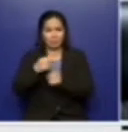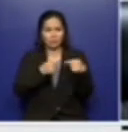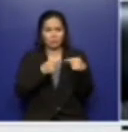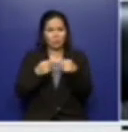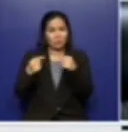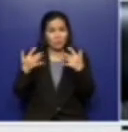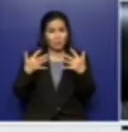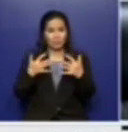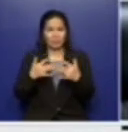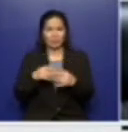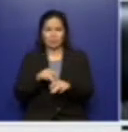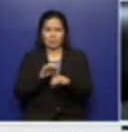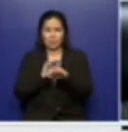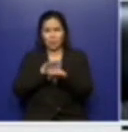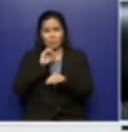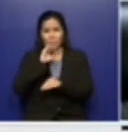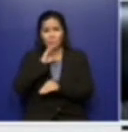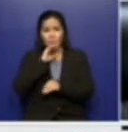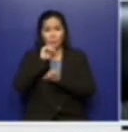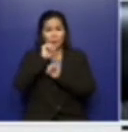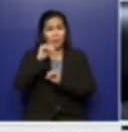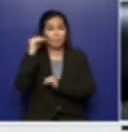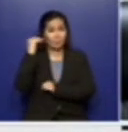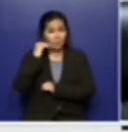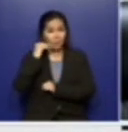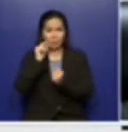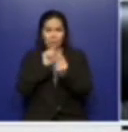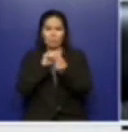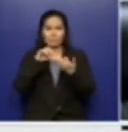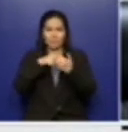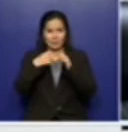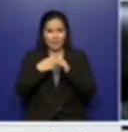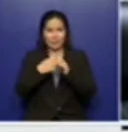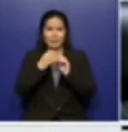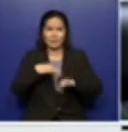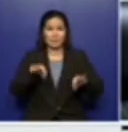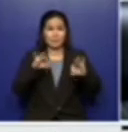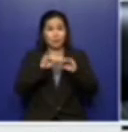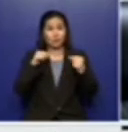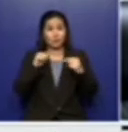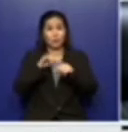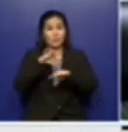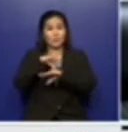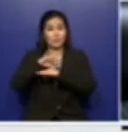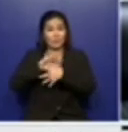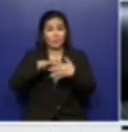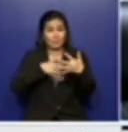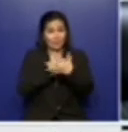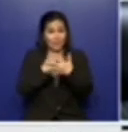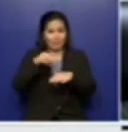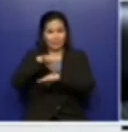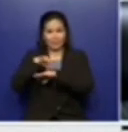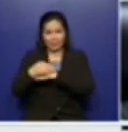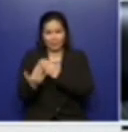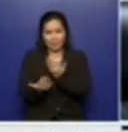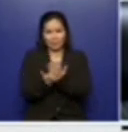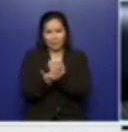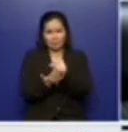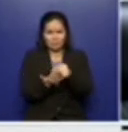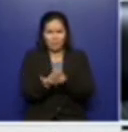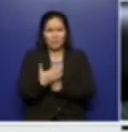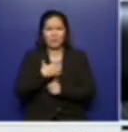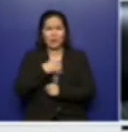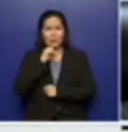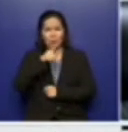ครั้งเนี่ยจะมีปัญหาที่ตามมาโดยเฉพาะแผนที่แนบท้ายผมอยากจะกราบเรียนพระราชบัญญัติป่า